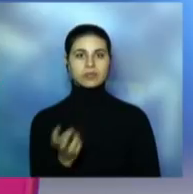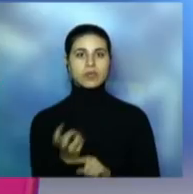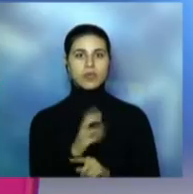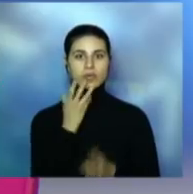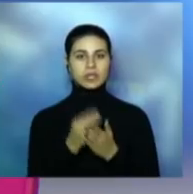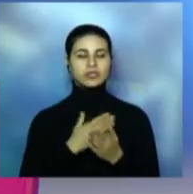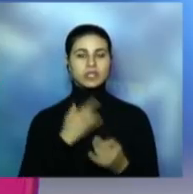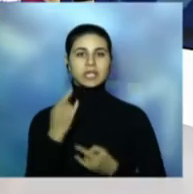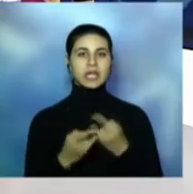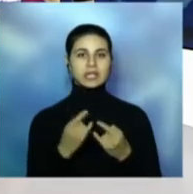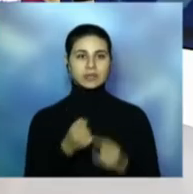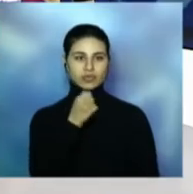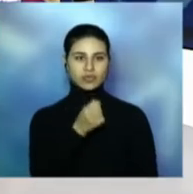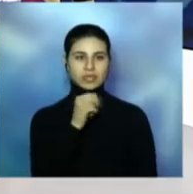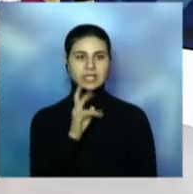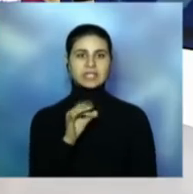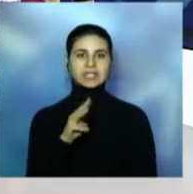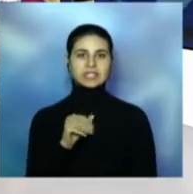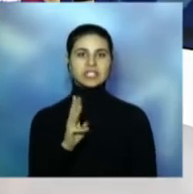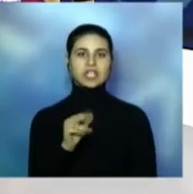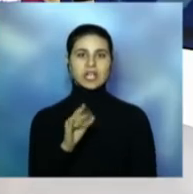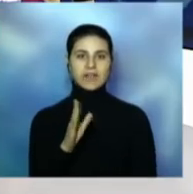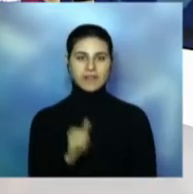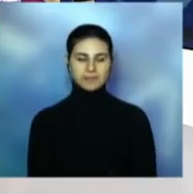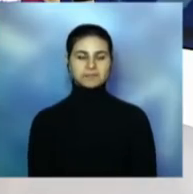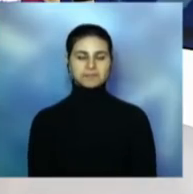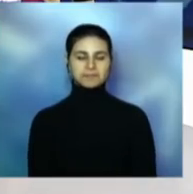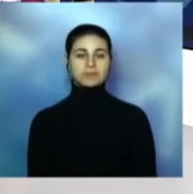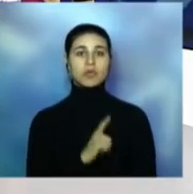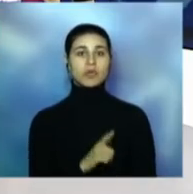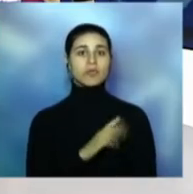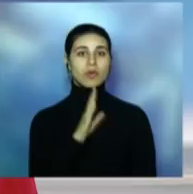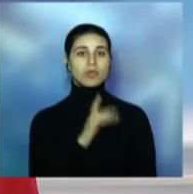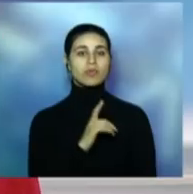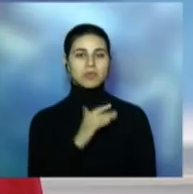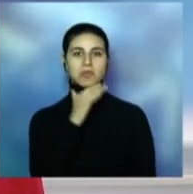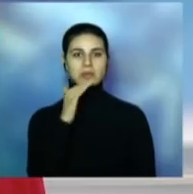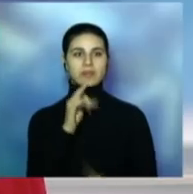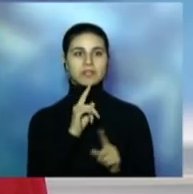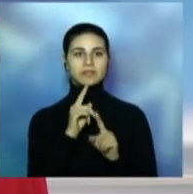გადაცემის ჟურნალისტი კრისტი შანავა. დილამშვიდობისა, კრისტი. დილამშვიდობის. ნათიამ და მე ბევრი ვისაუბრეთ